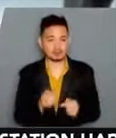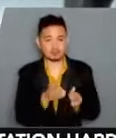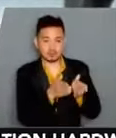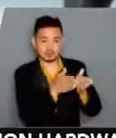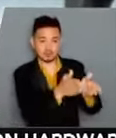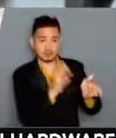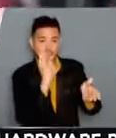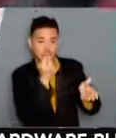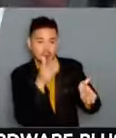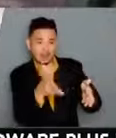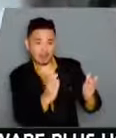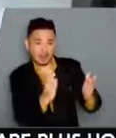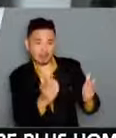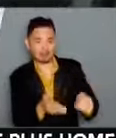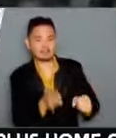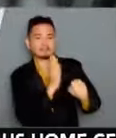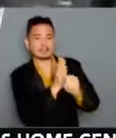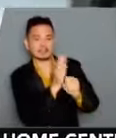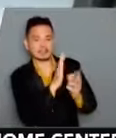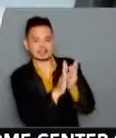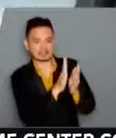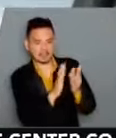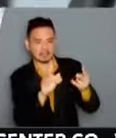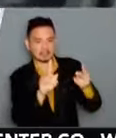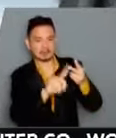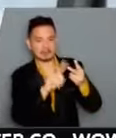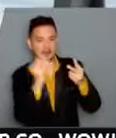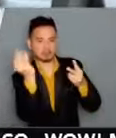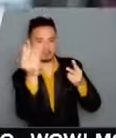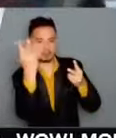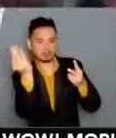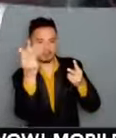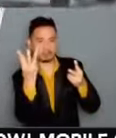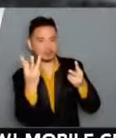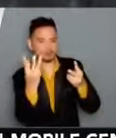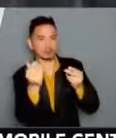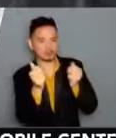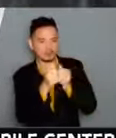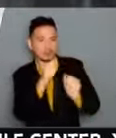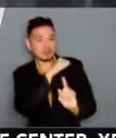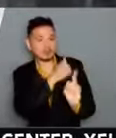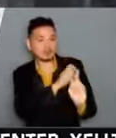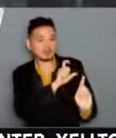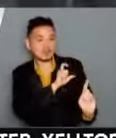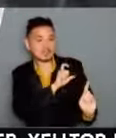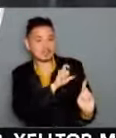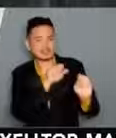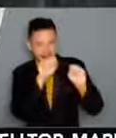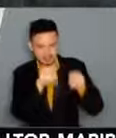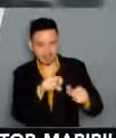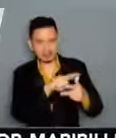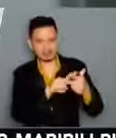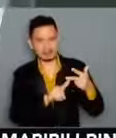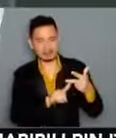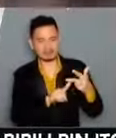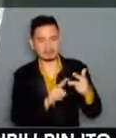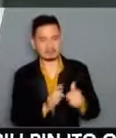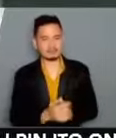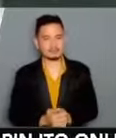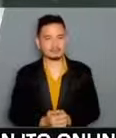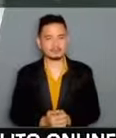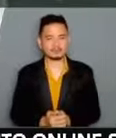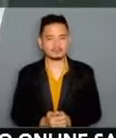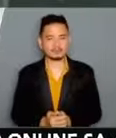may authorization na sumundo so sa mga oras na to Susan nandiyan pa rin ang ating mga tropa